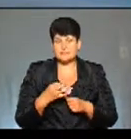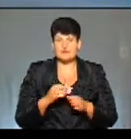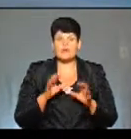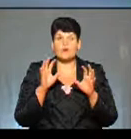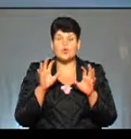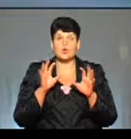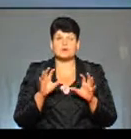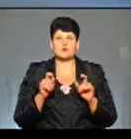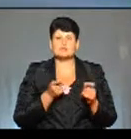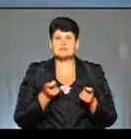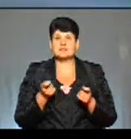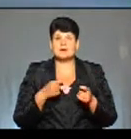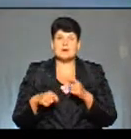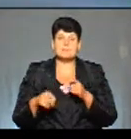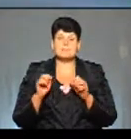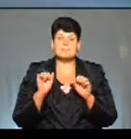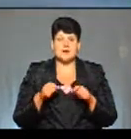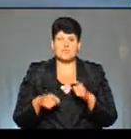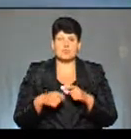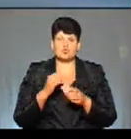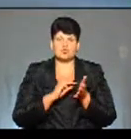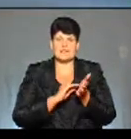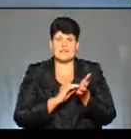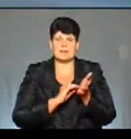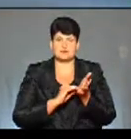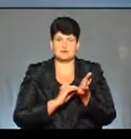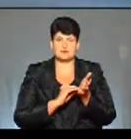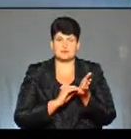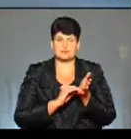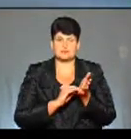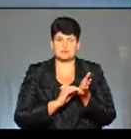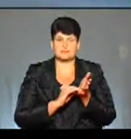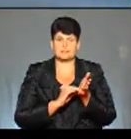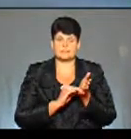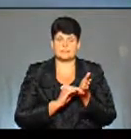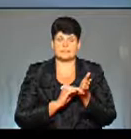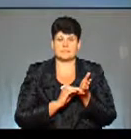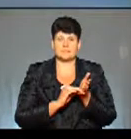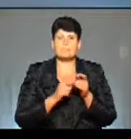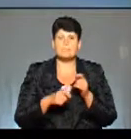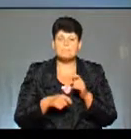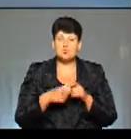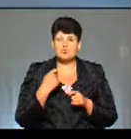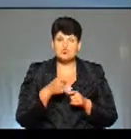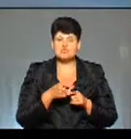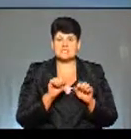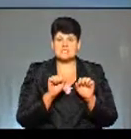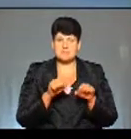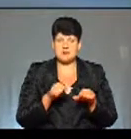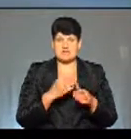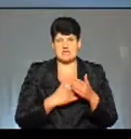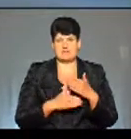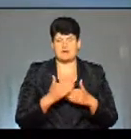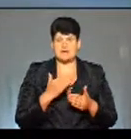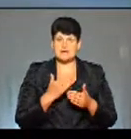про адміністративні правопорушення записано, тут теж зазначено, це питання, що порушуються права інвалідів.